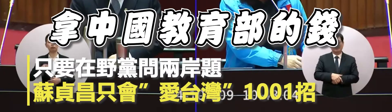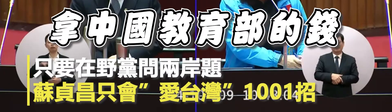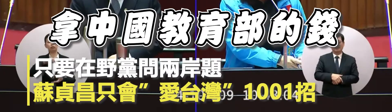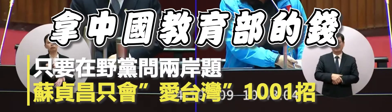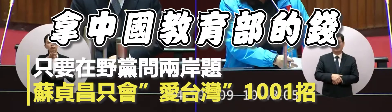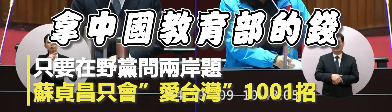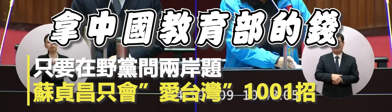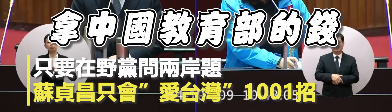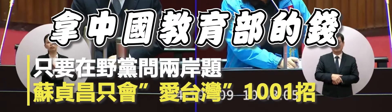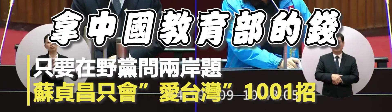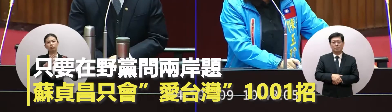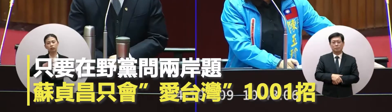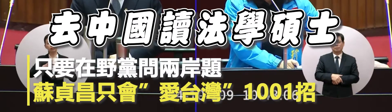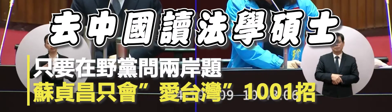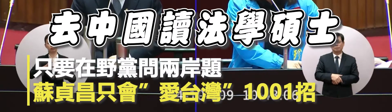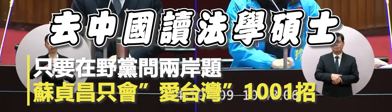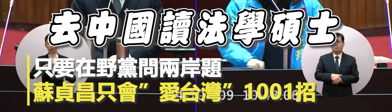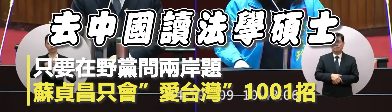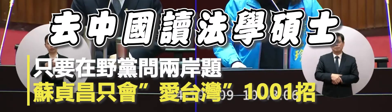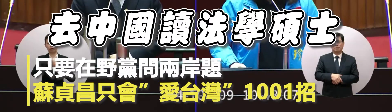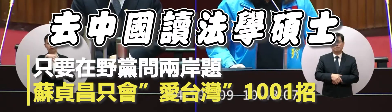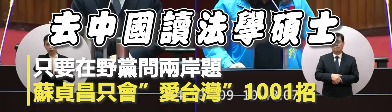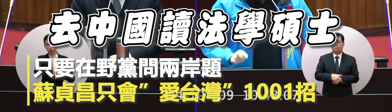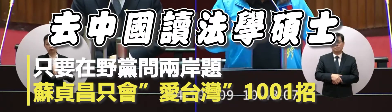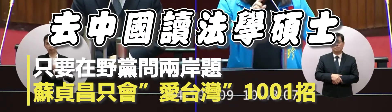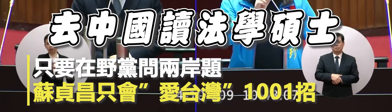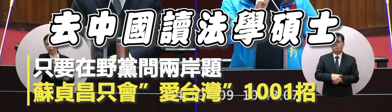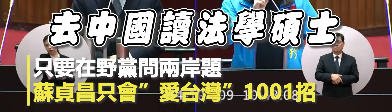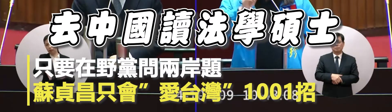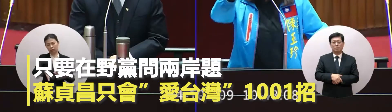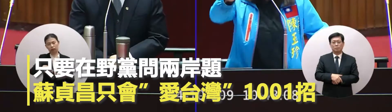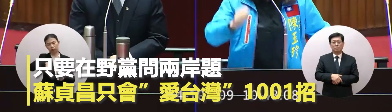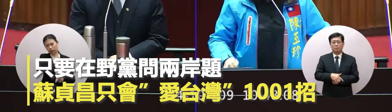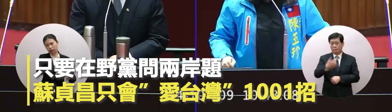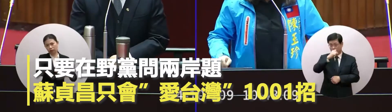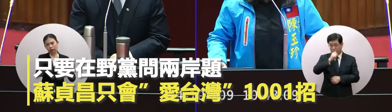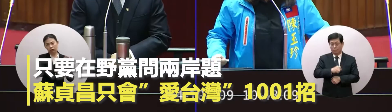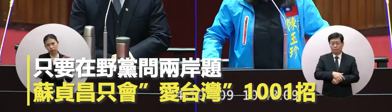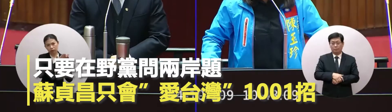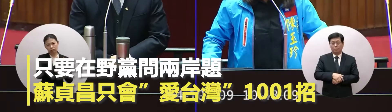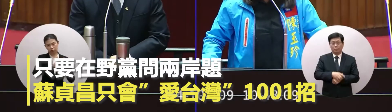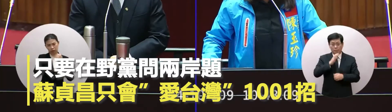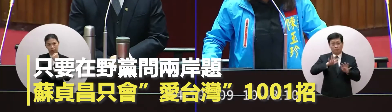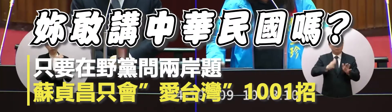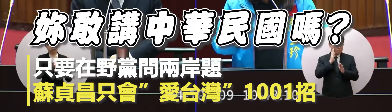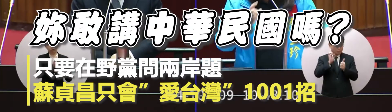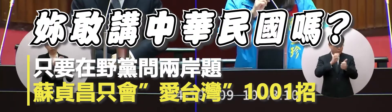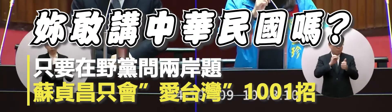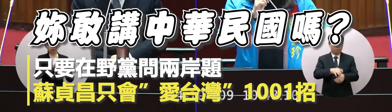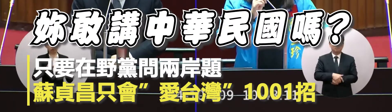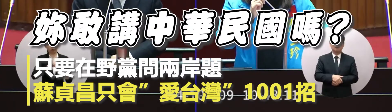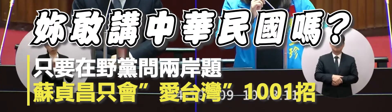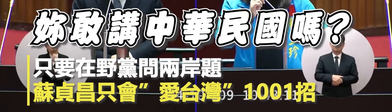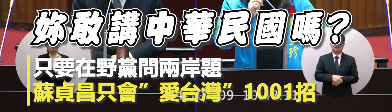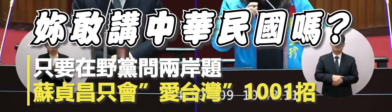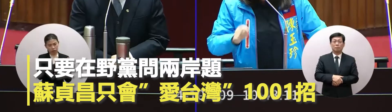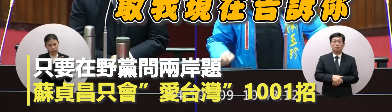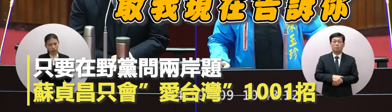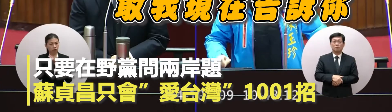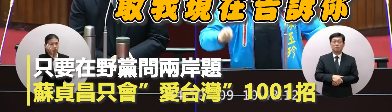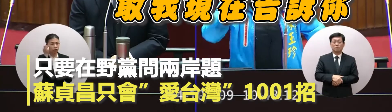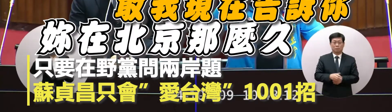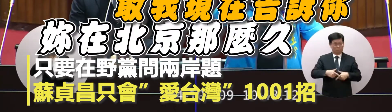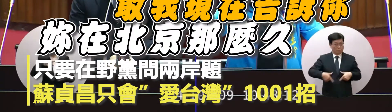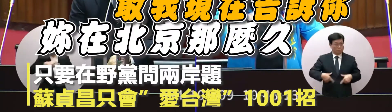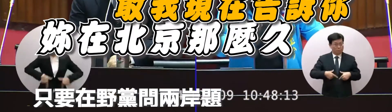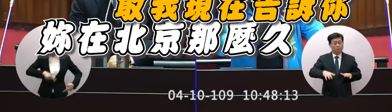拿中国教育部的钱去中国读法学硕士。 好，很好。你我顺便告诉你，对， 你敢讲中华民国吗？